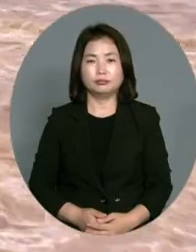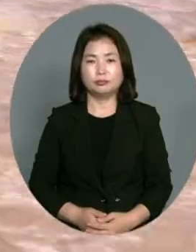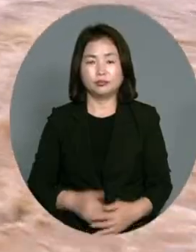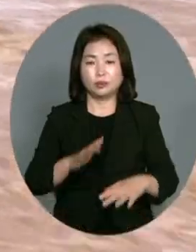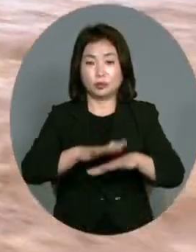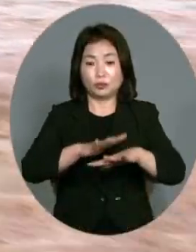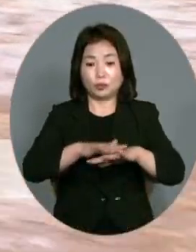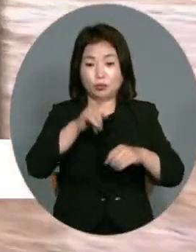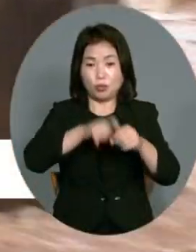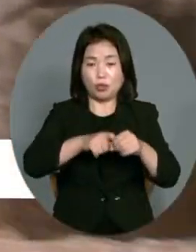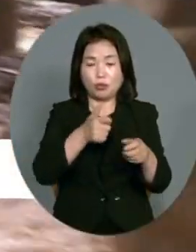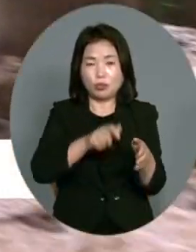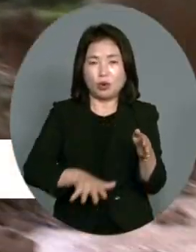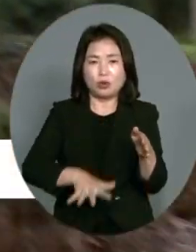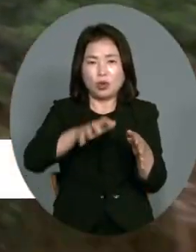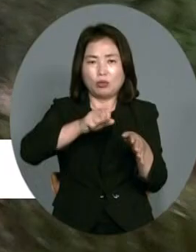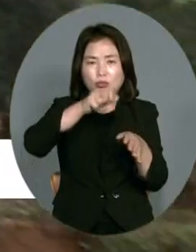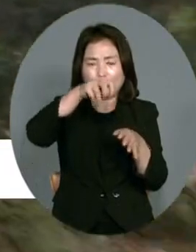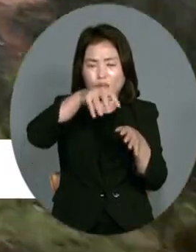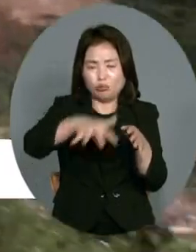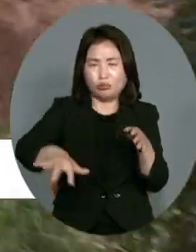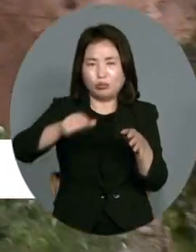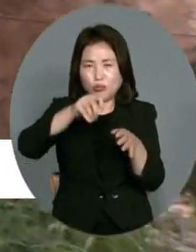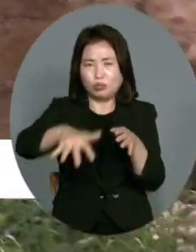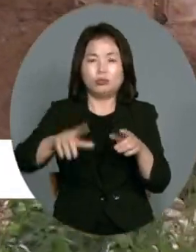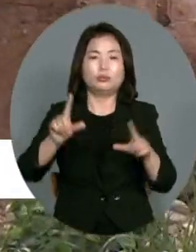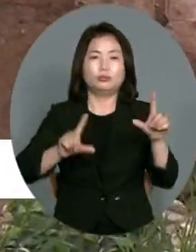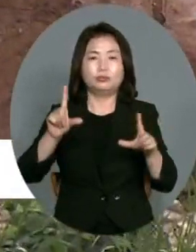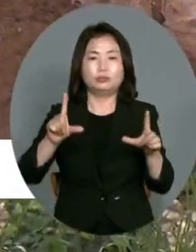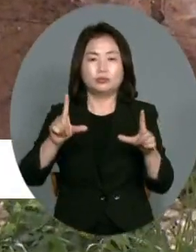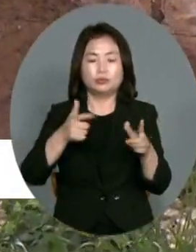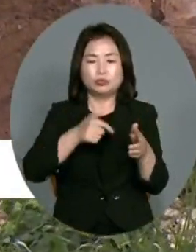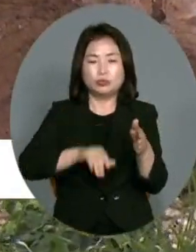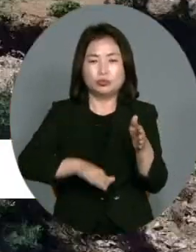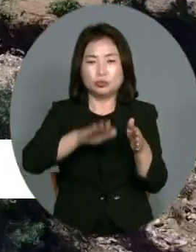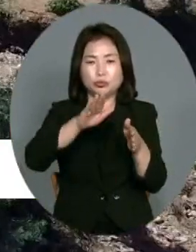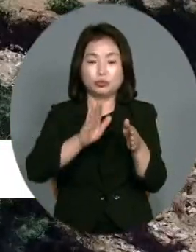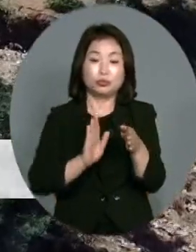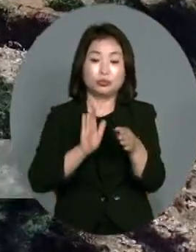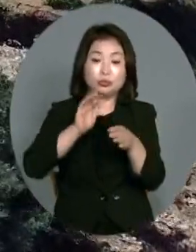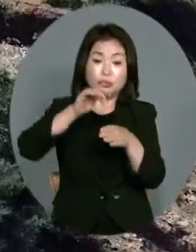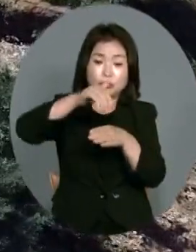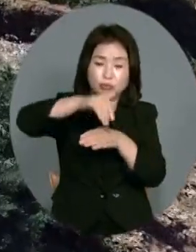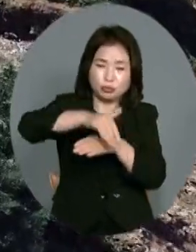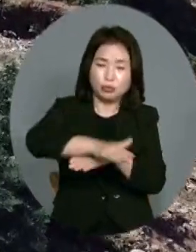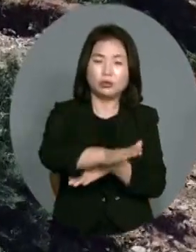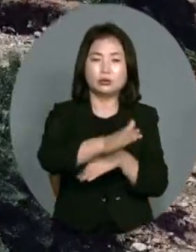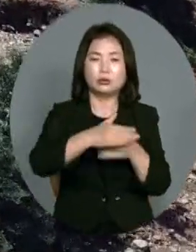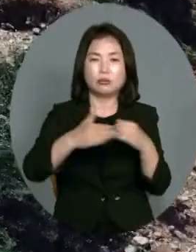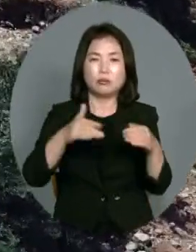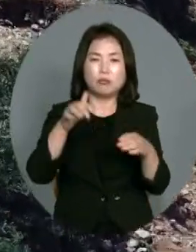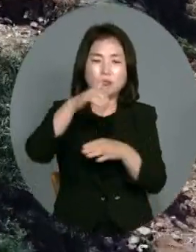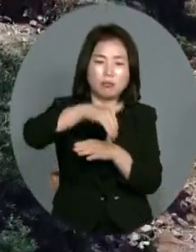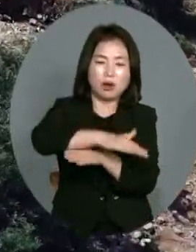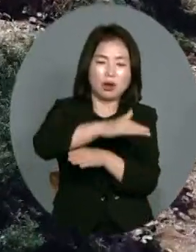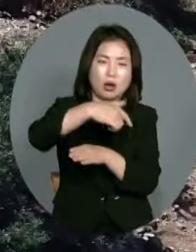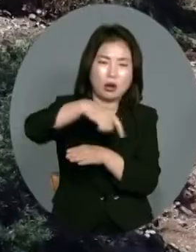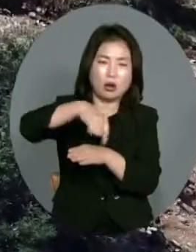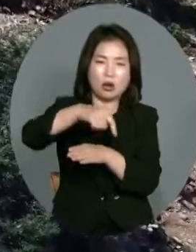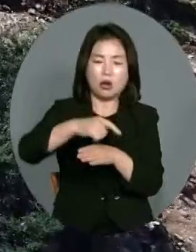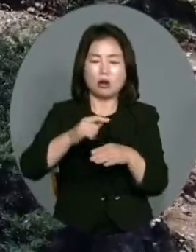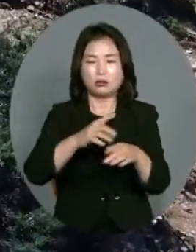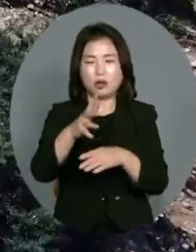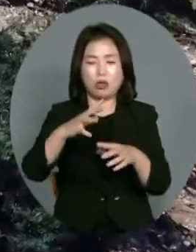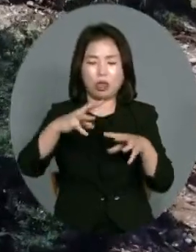농업용 저수지에서 흙탕물이 쉴 새 없이 쏟아져 내립니다. 저수지의 물이 뚝이로 넘쳐오르면서 바깥쪽 경사면도